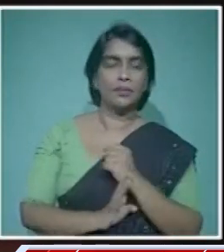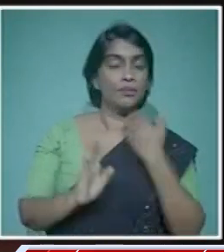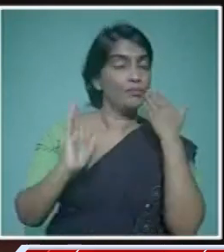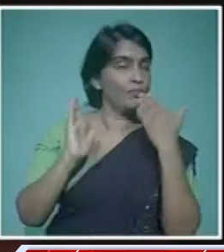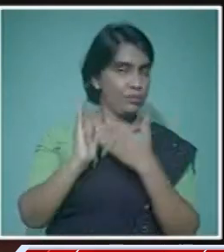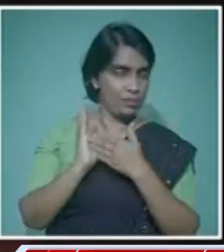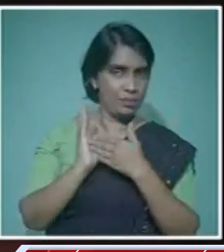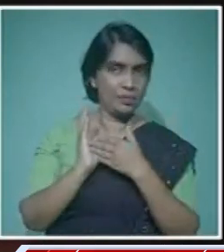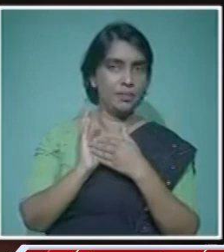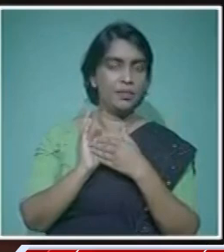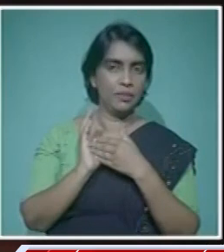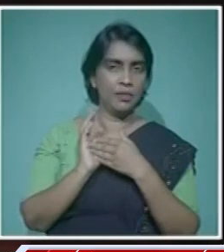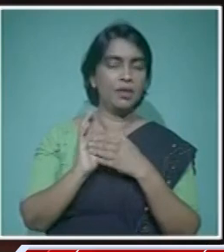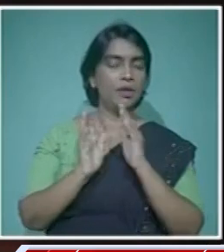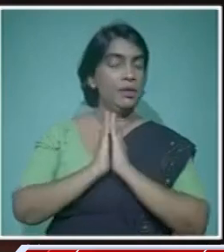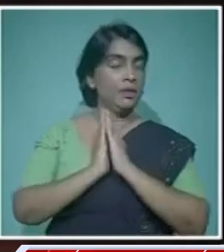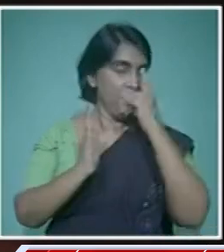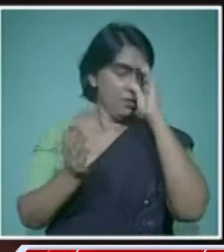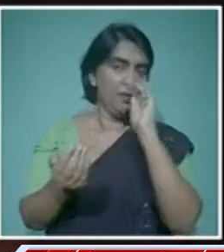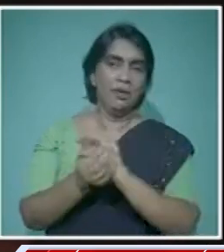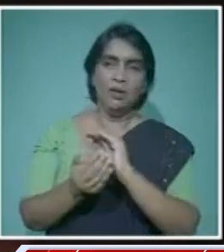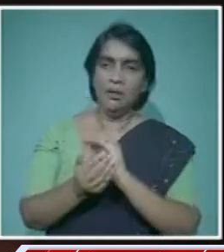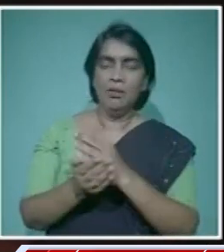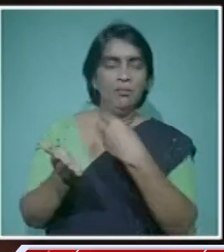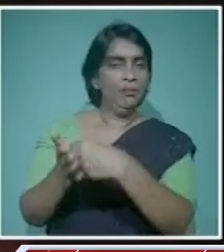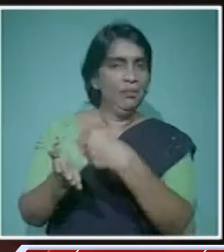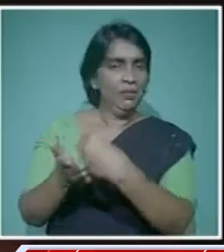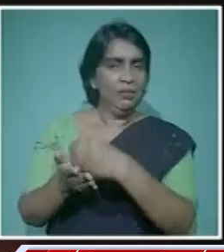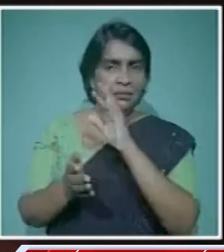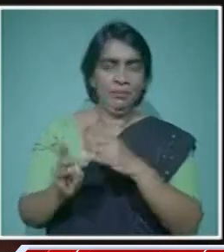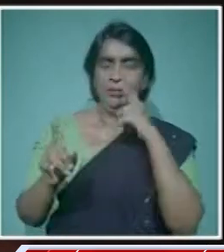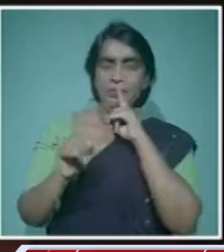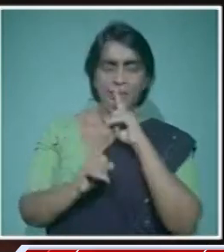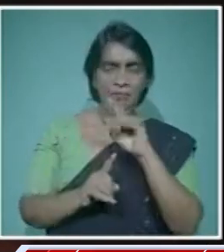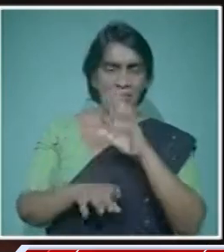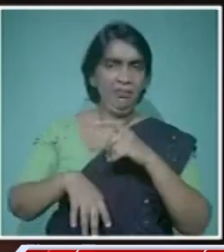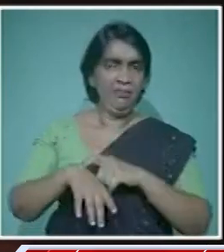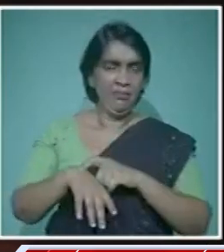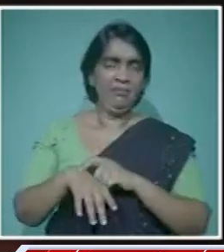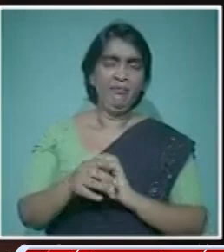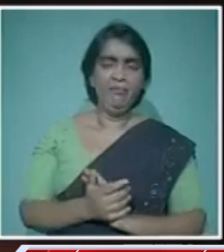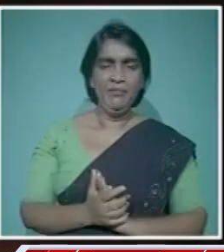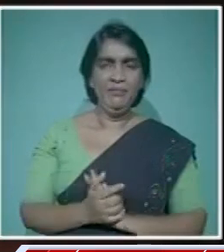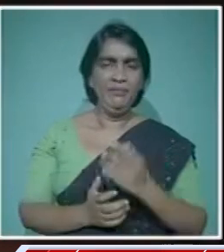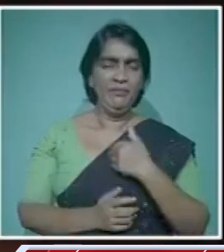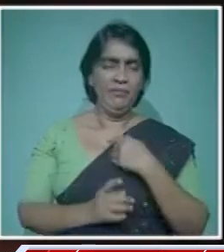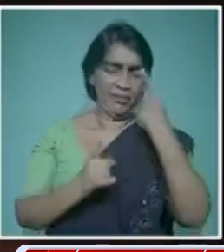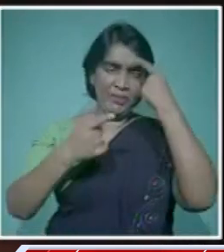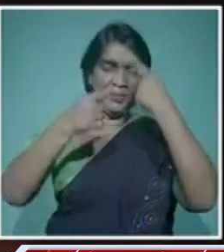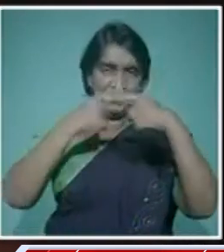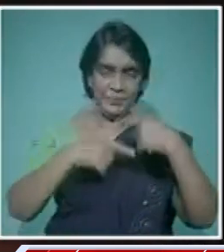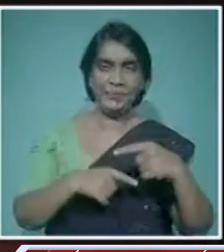සැලකිල්ලක් ශාසනය සුරක්ෂිත කිරීම පෝෂණය කිරීම පිළිබඳව සඳහන් වෙලා තිබෙන මොහොතක මම කරුණු